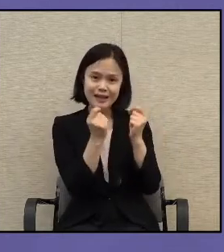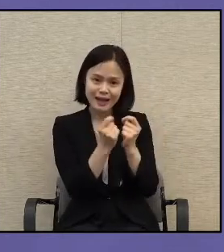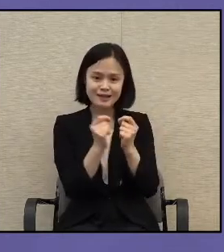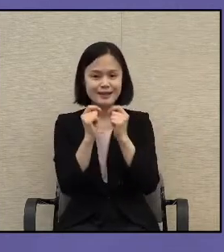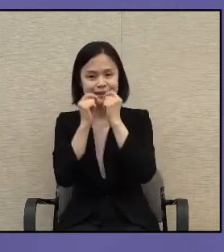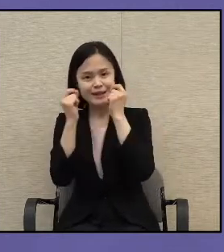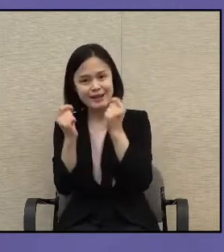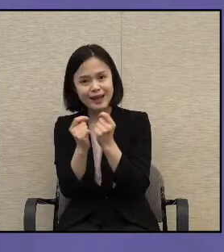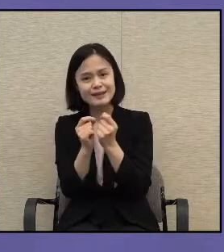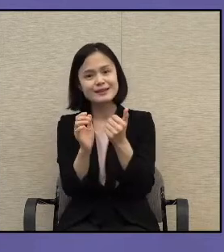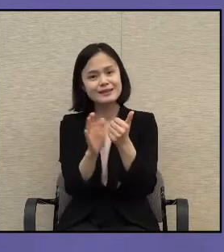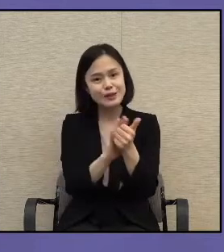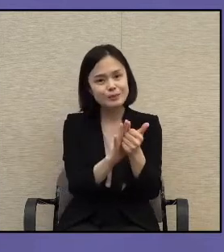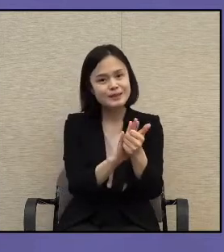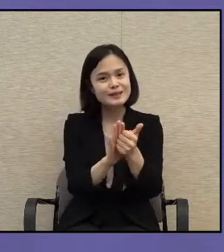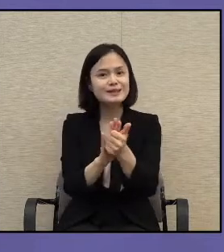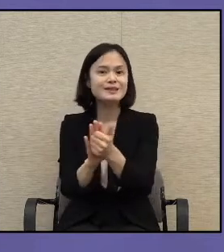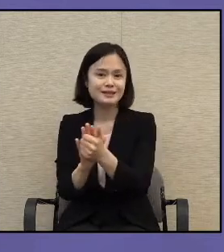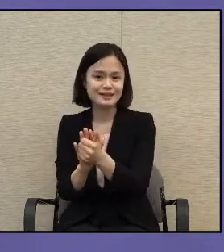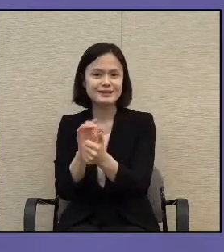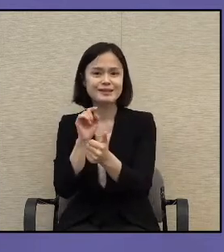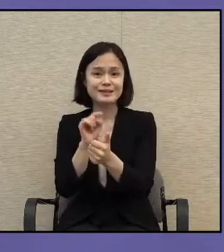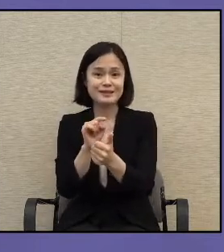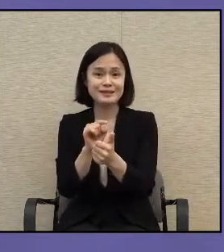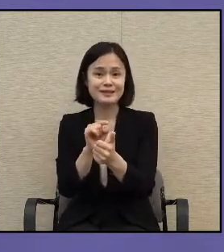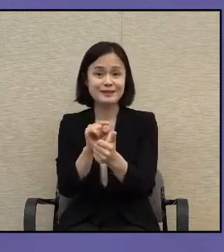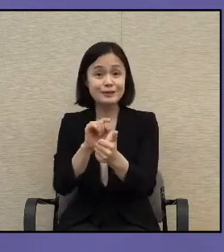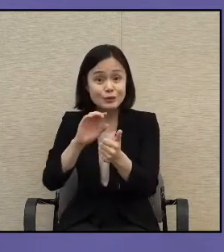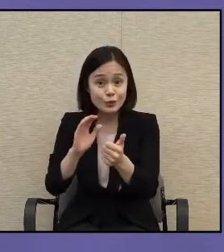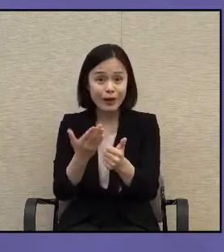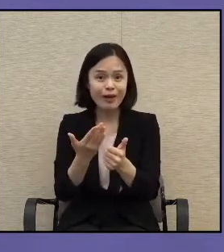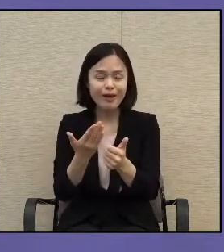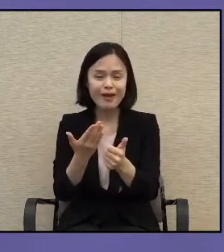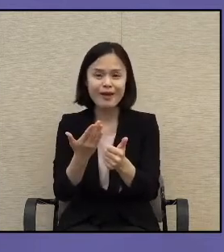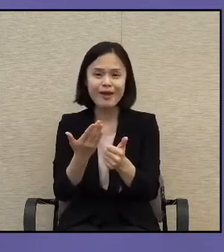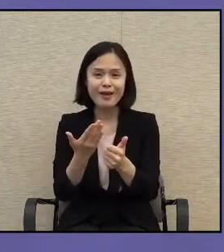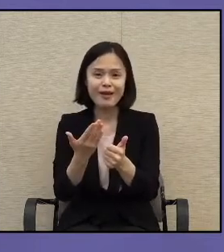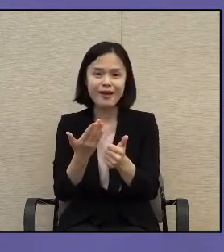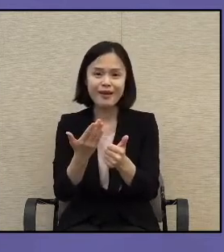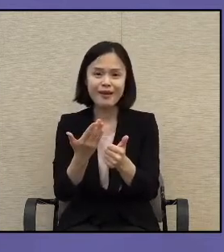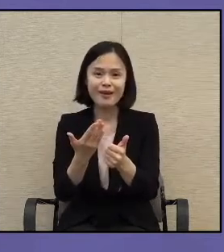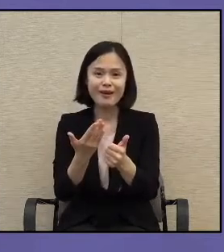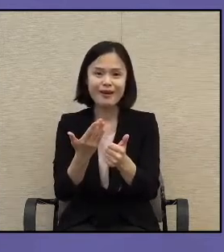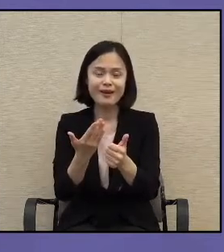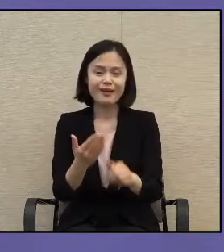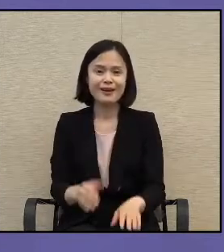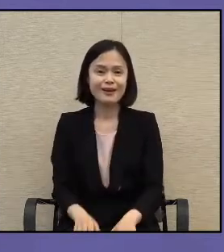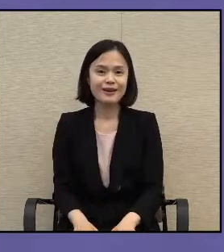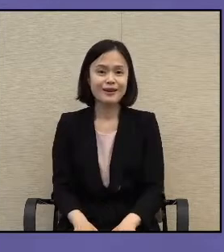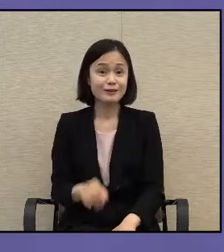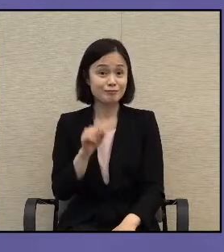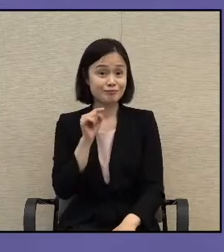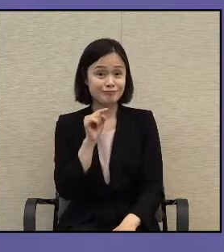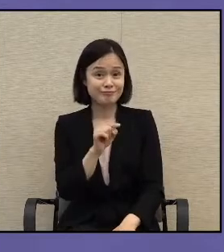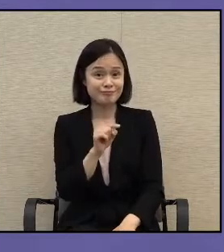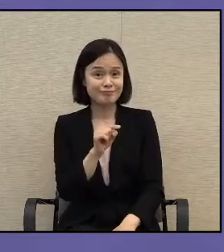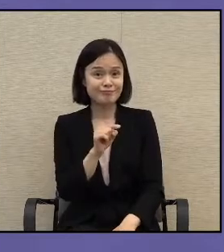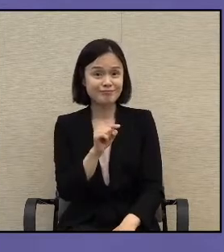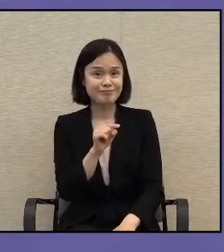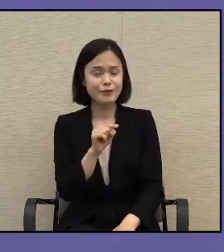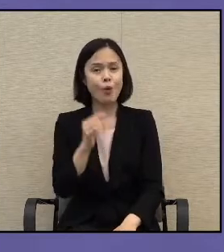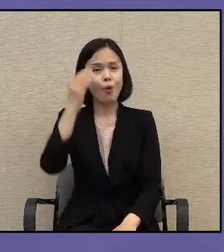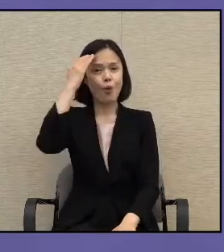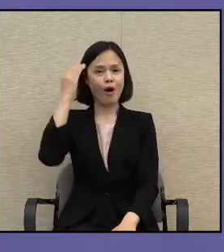이 부분이라고 한다면 개인화된 사회적 서비스라고 한다면 이 부분들은 상당히 좀